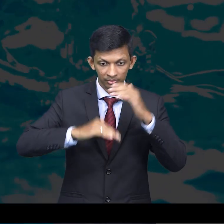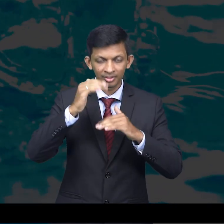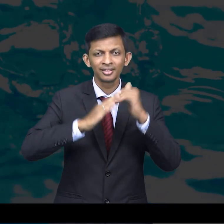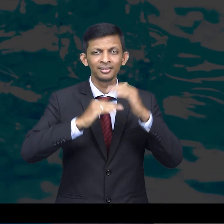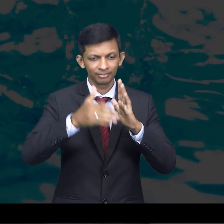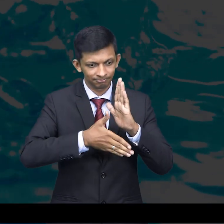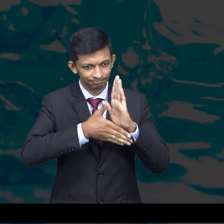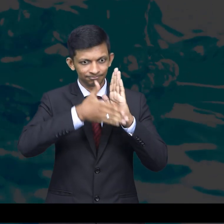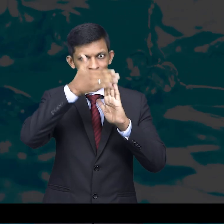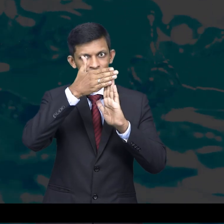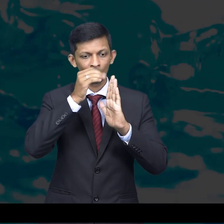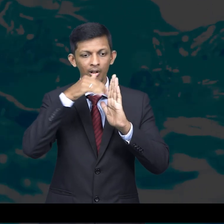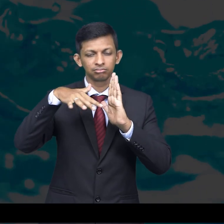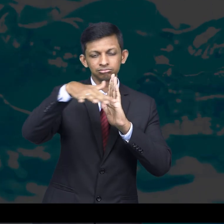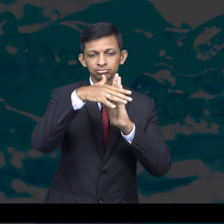जलाशय,